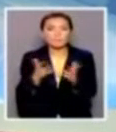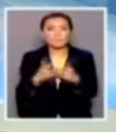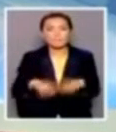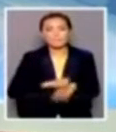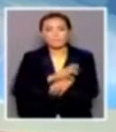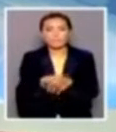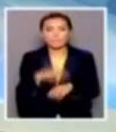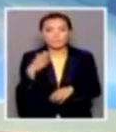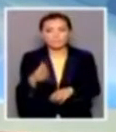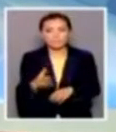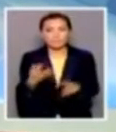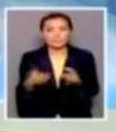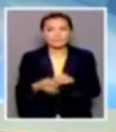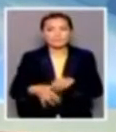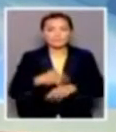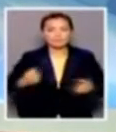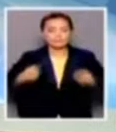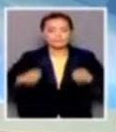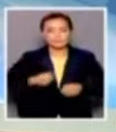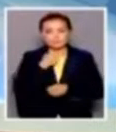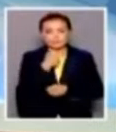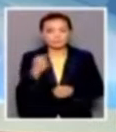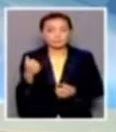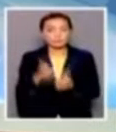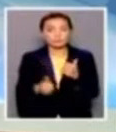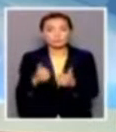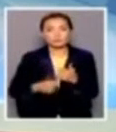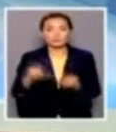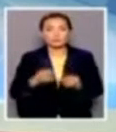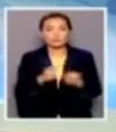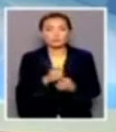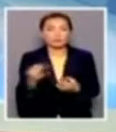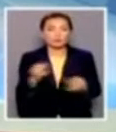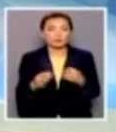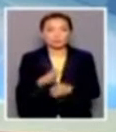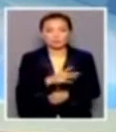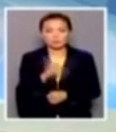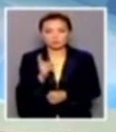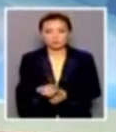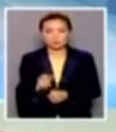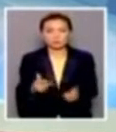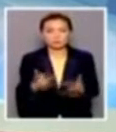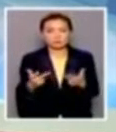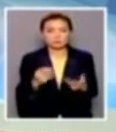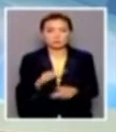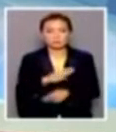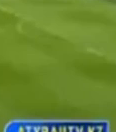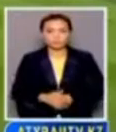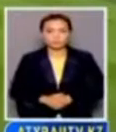техникалмен толық жабдықталған. Халықаралық спорт журналистері күніне орай телеарна тілшісімен тілдескен журналист онлайн сұхбат